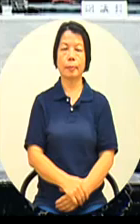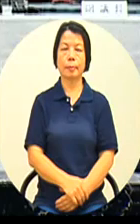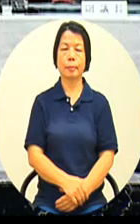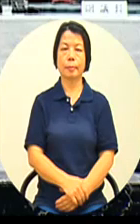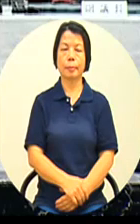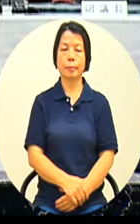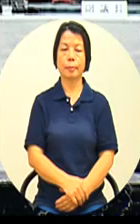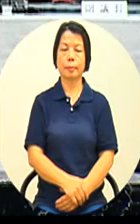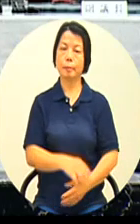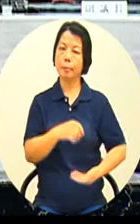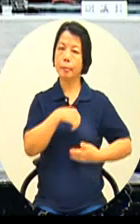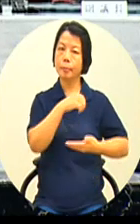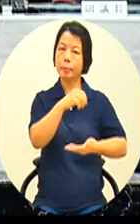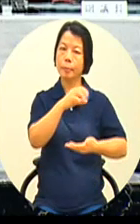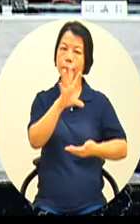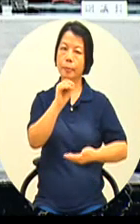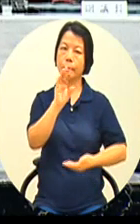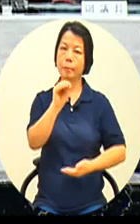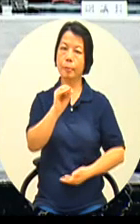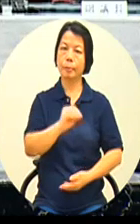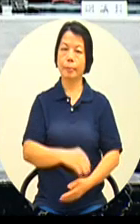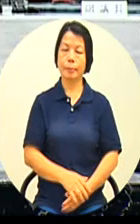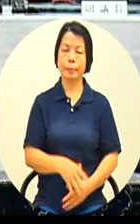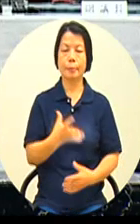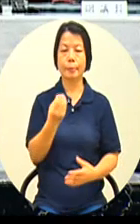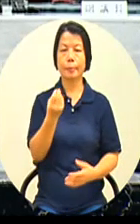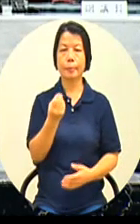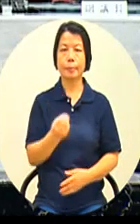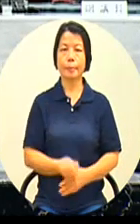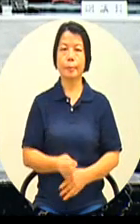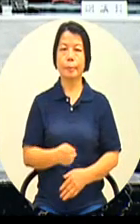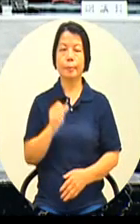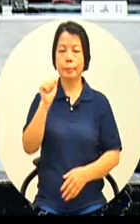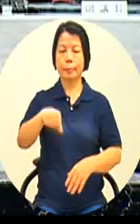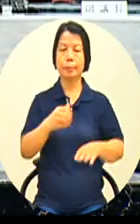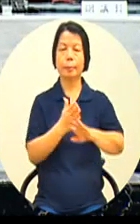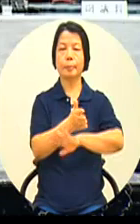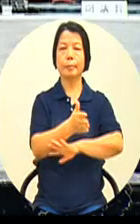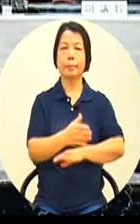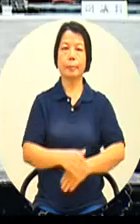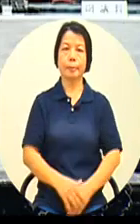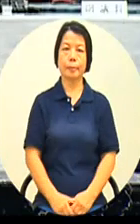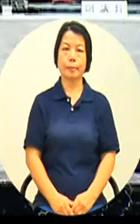好，有没有意见？没有意见哈，好，那通过。